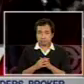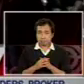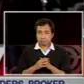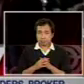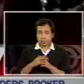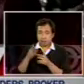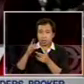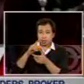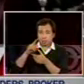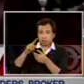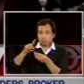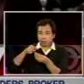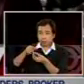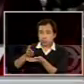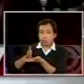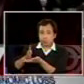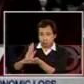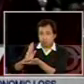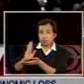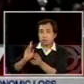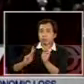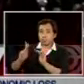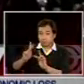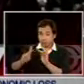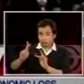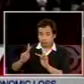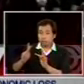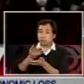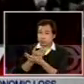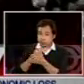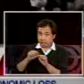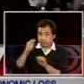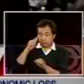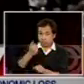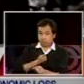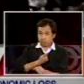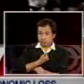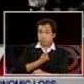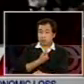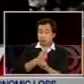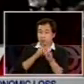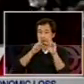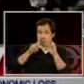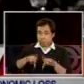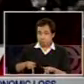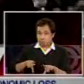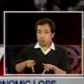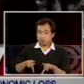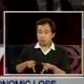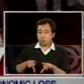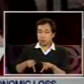the right of the people to be secure in their persons, houses, papers, and